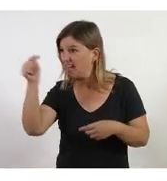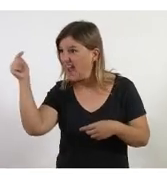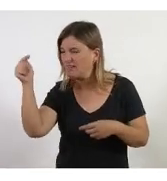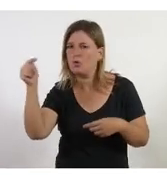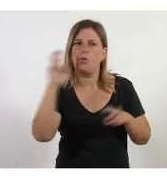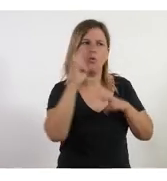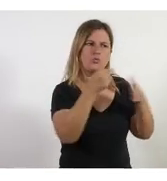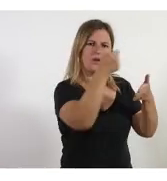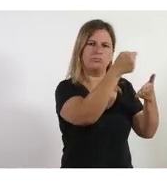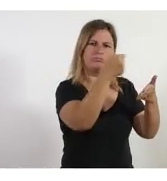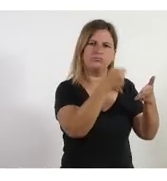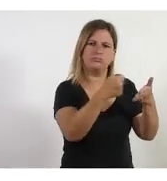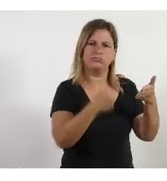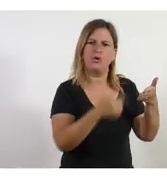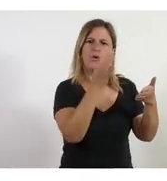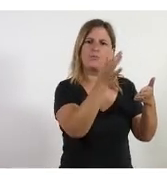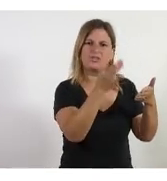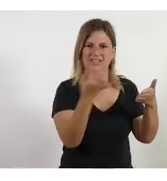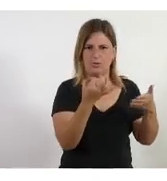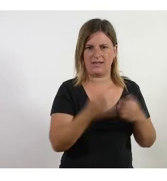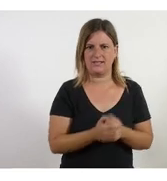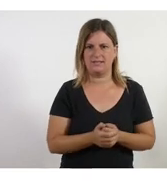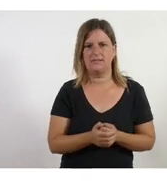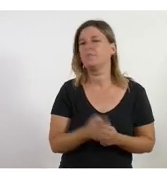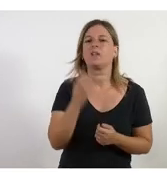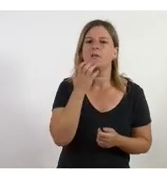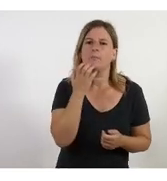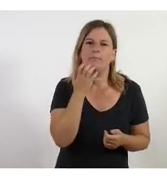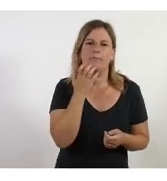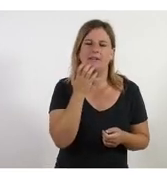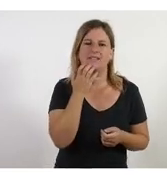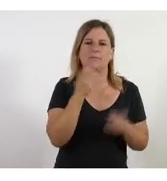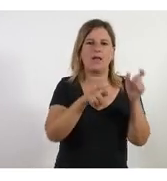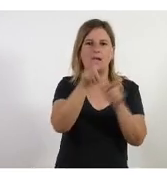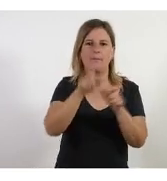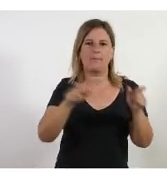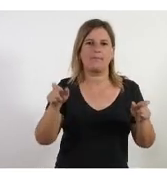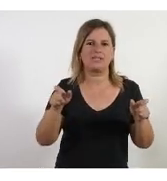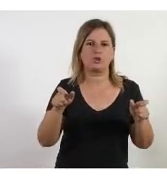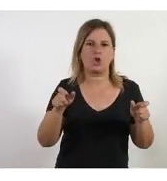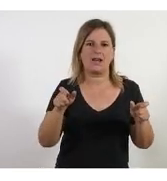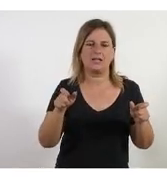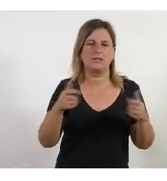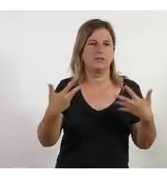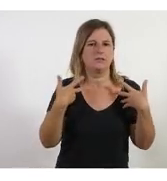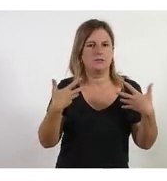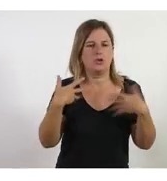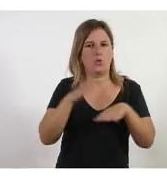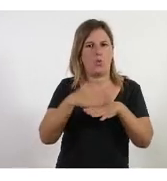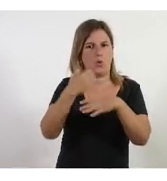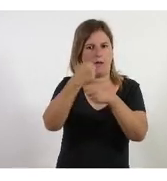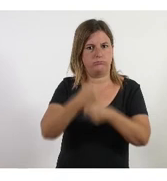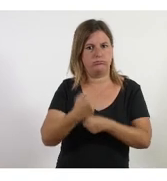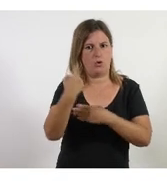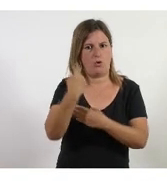exemple, no? Quan persones que han viscut malament el tema del confinament, molt bé, podríem